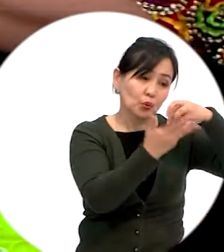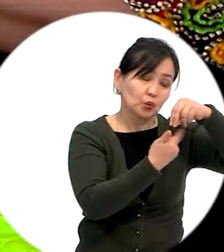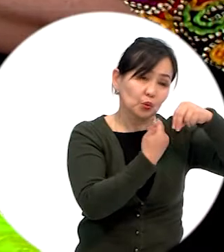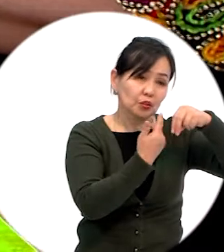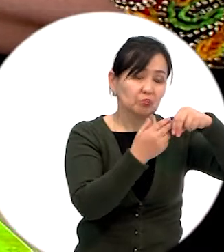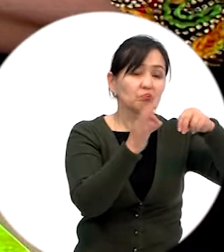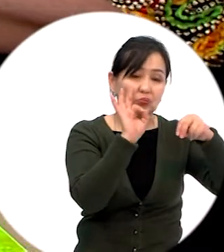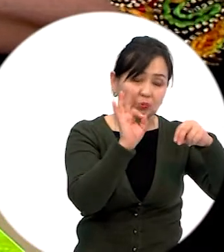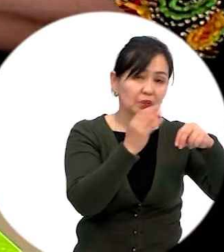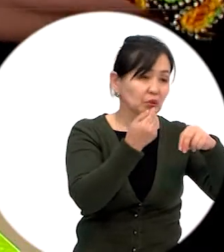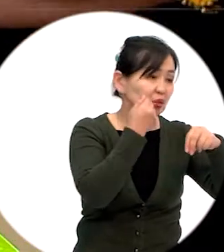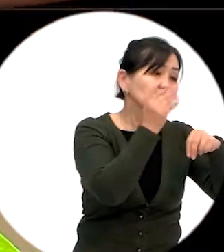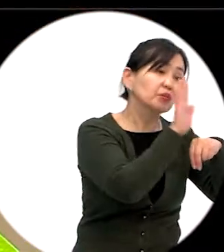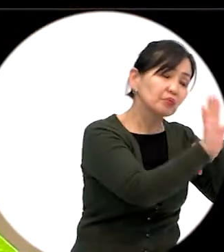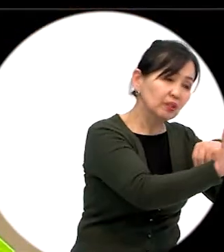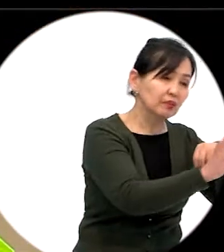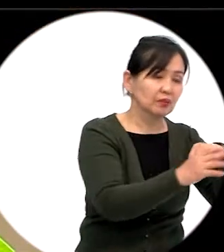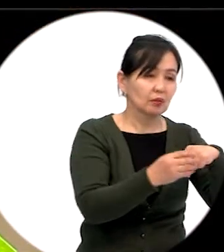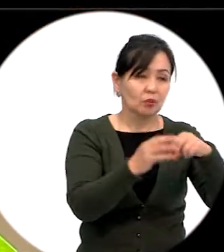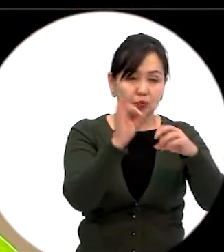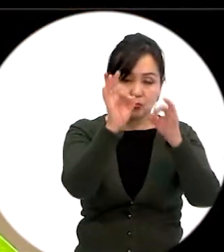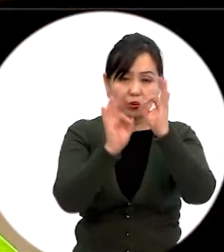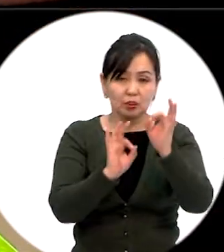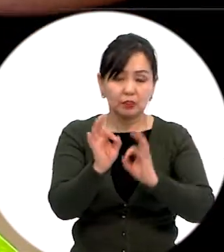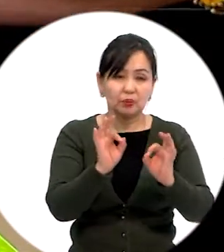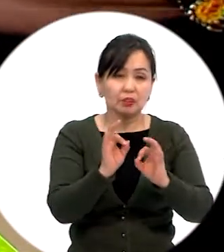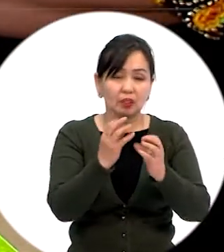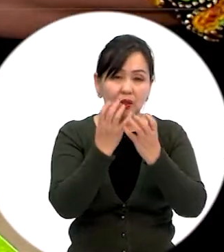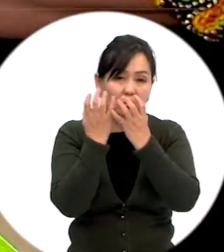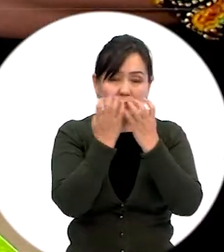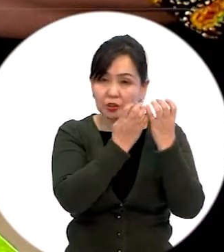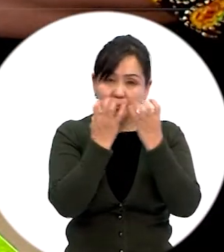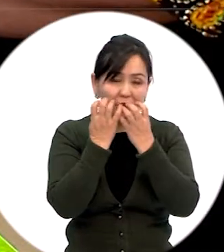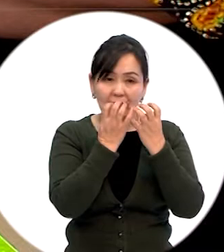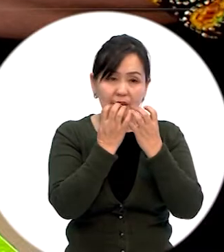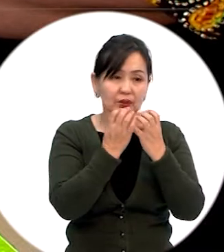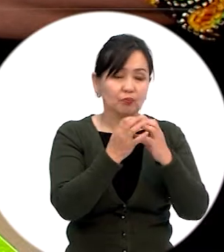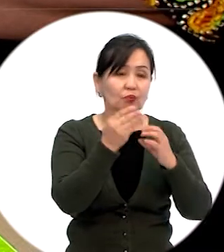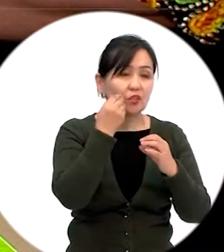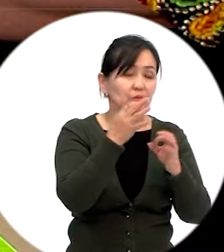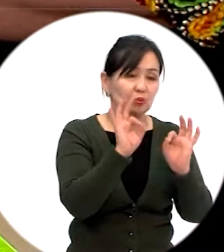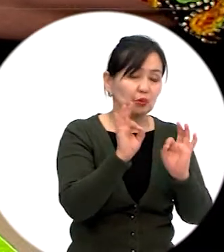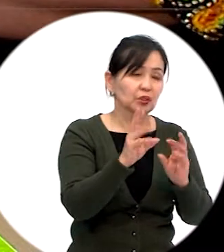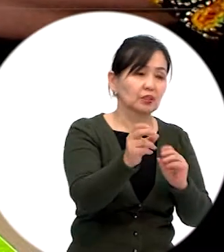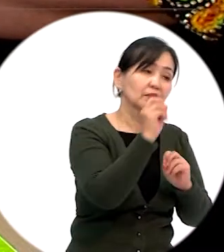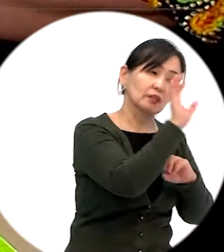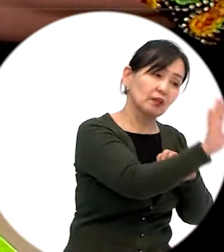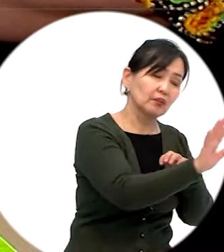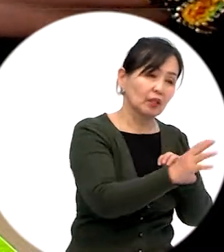байлаа. За дараагийнх нь бөөрөнхий хэлбэртэй жимс тарвас мөн